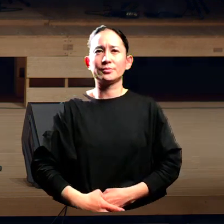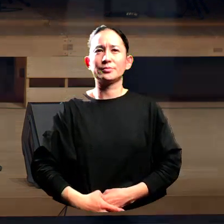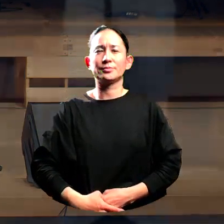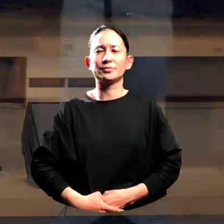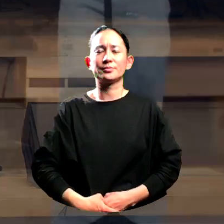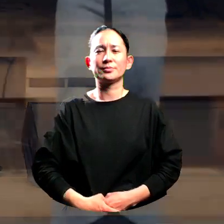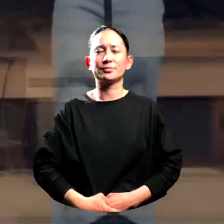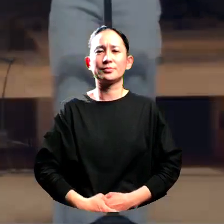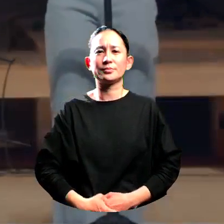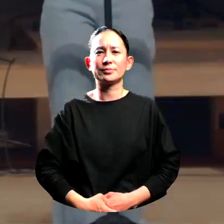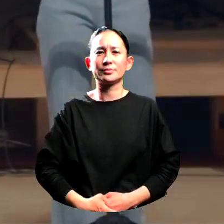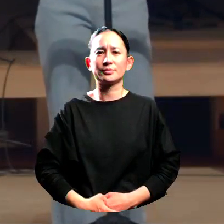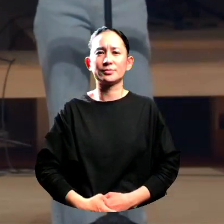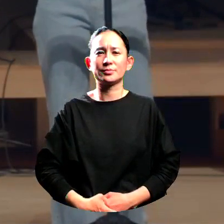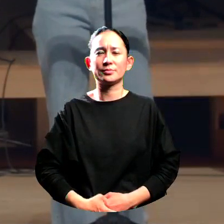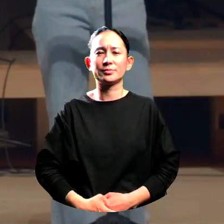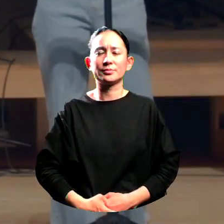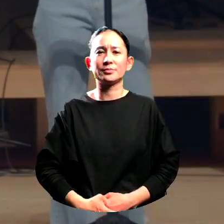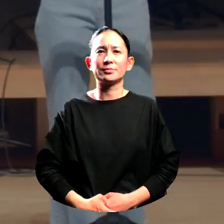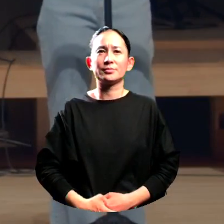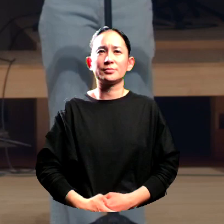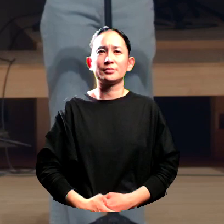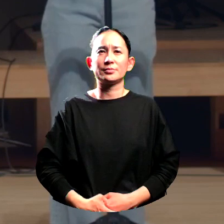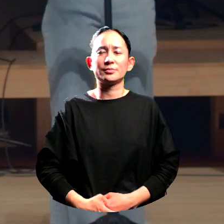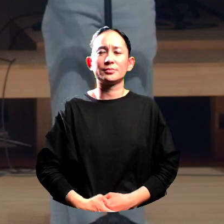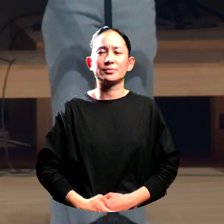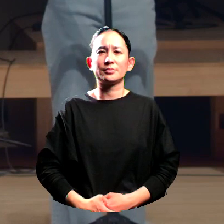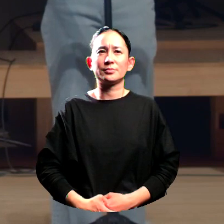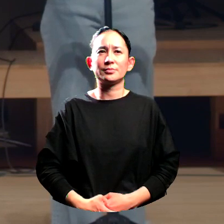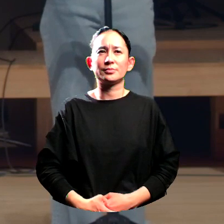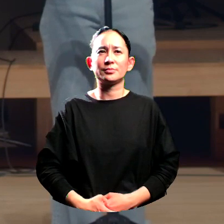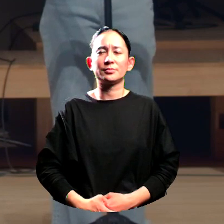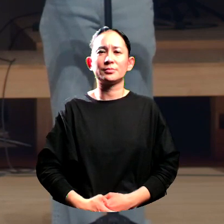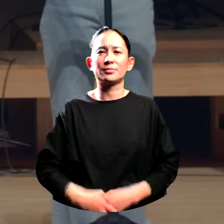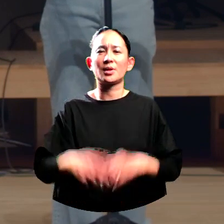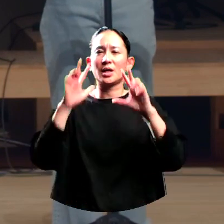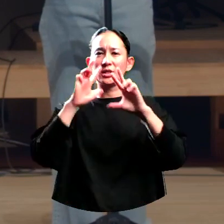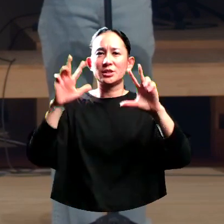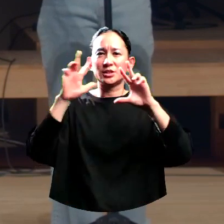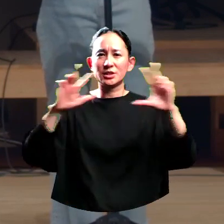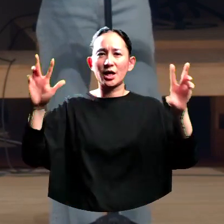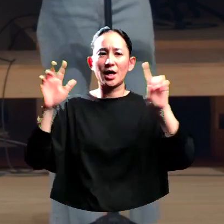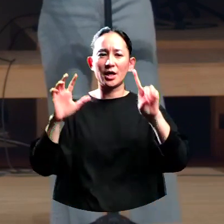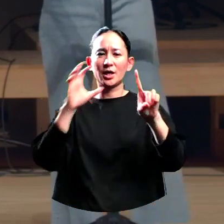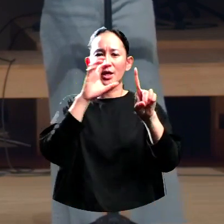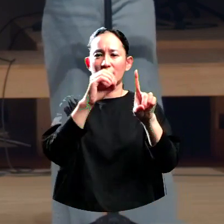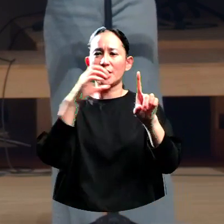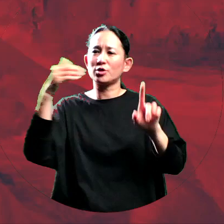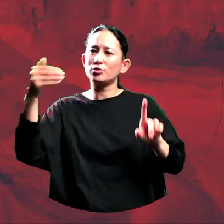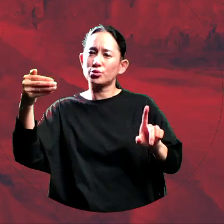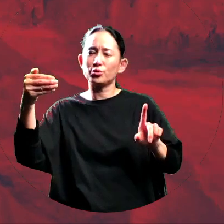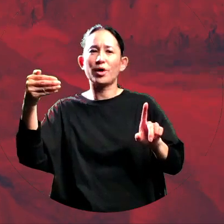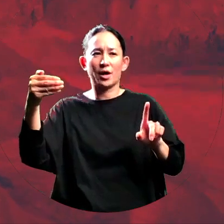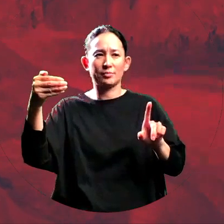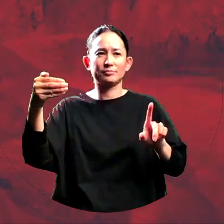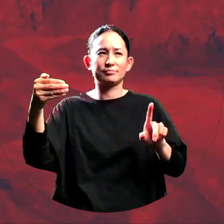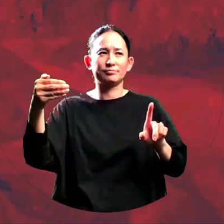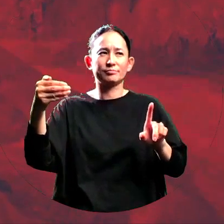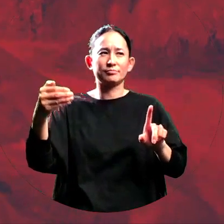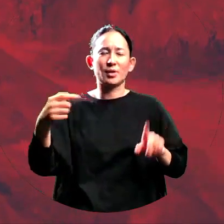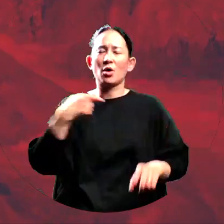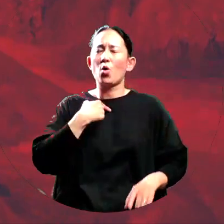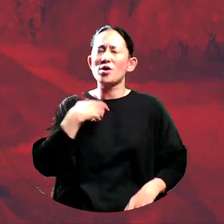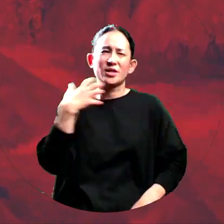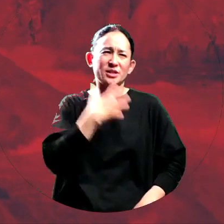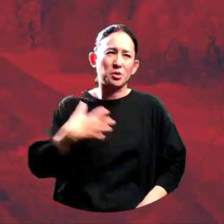a perfect life, he still experienced hopelessness and disappointment. 詩編109編の言葉を読んでみましょう。これはダビデの言葉です。 Let's